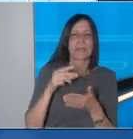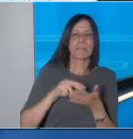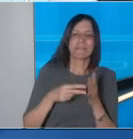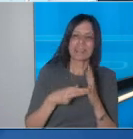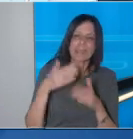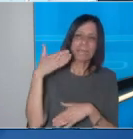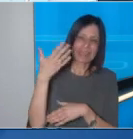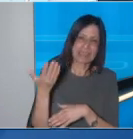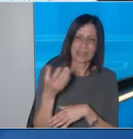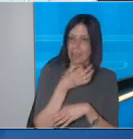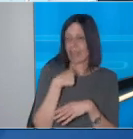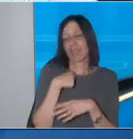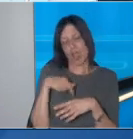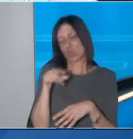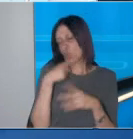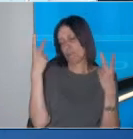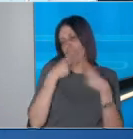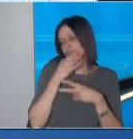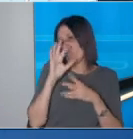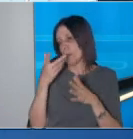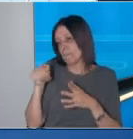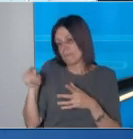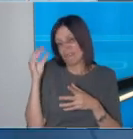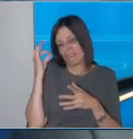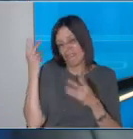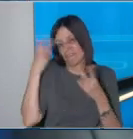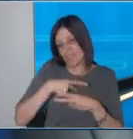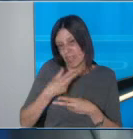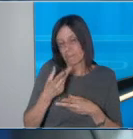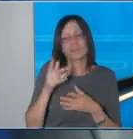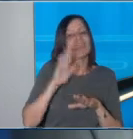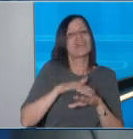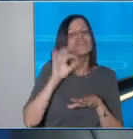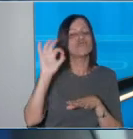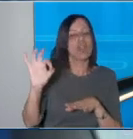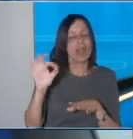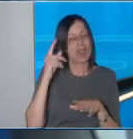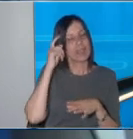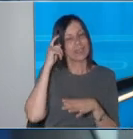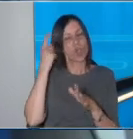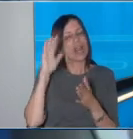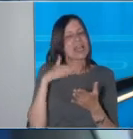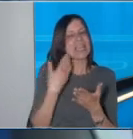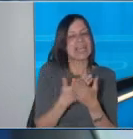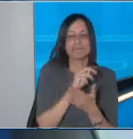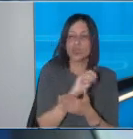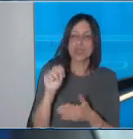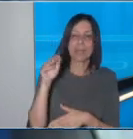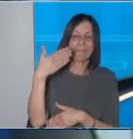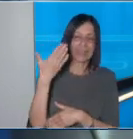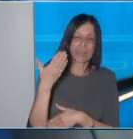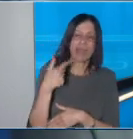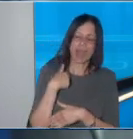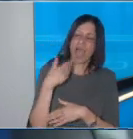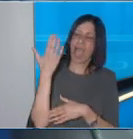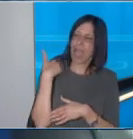אנחנו מבינים, השאלה היא מי הבינה. התפקיד של יועצת ויועצת מדינית זה לדאוג לייעץ בנושאים מדיניים, אני יכולה להגיד